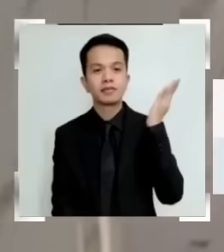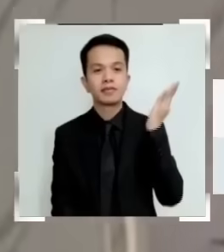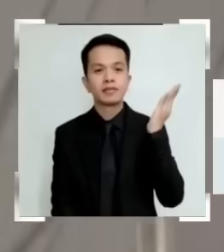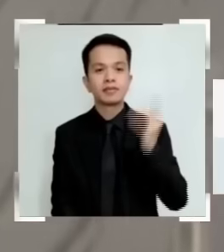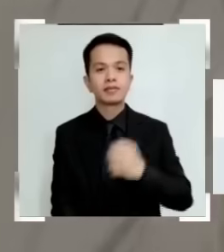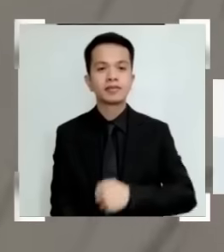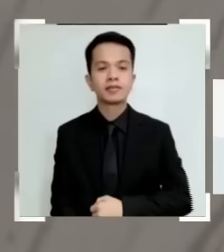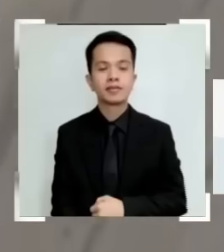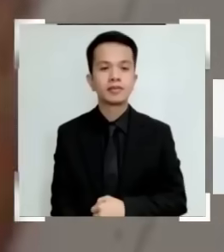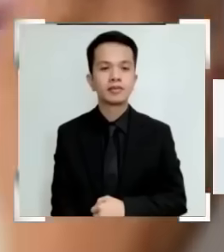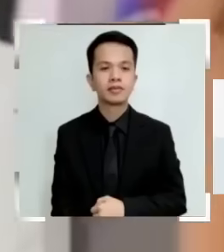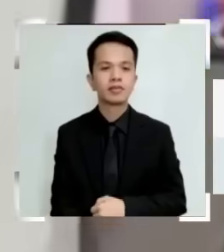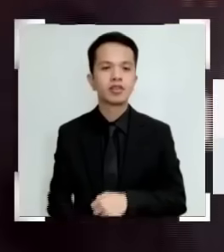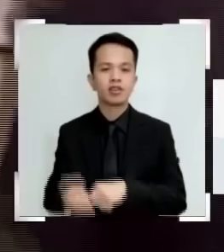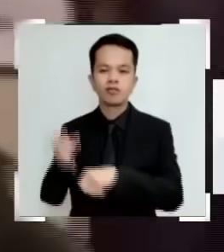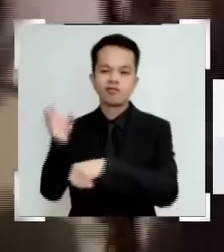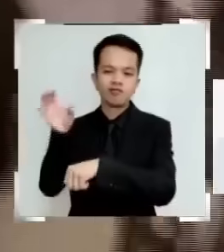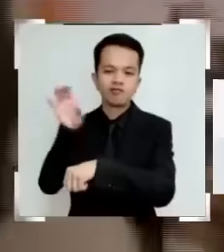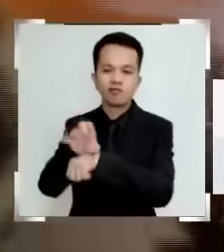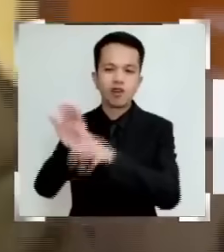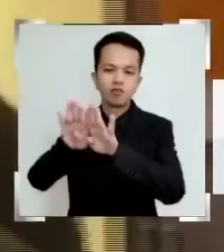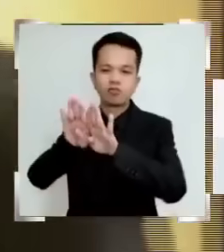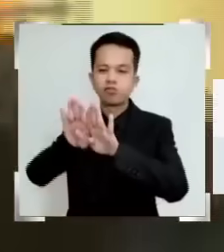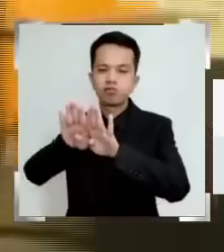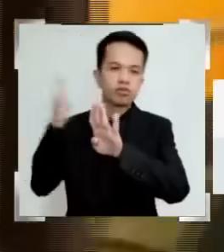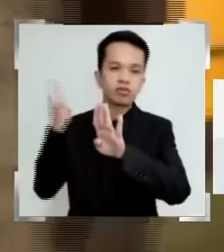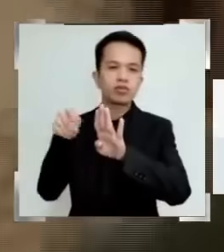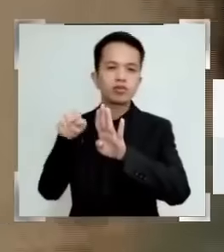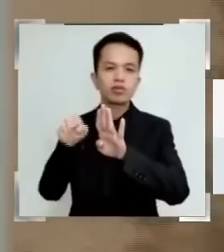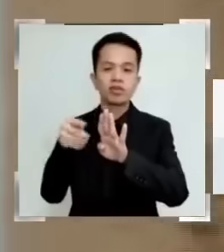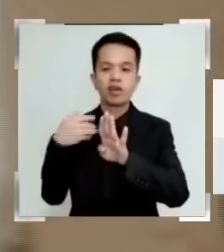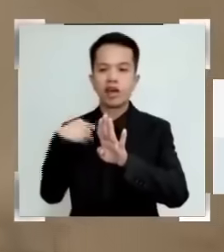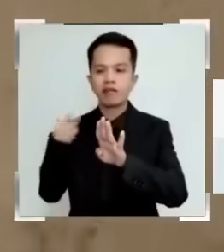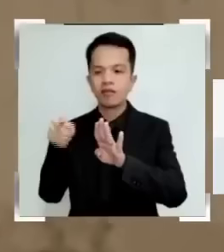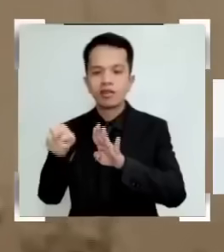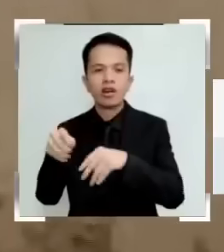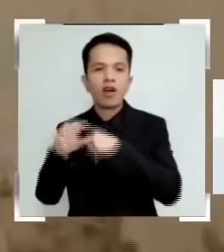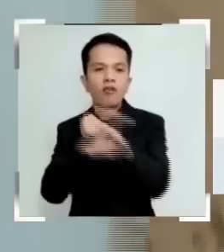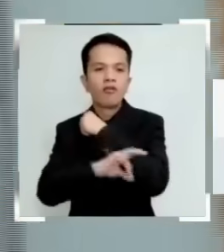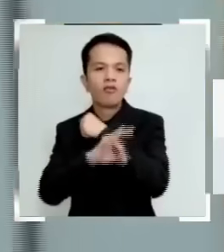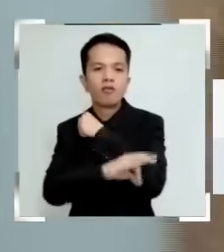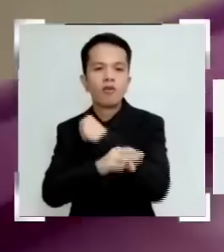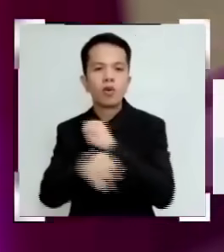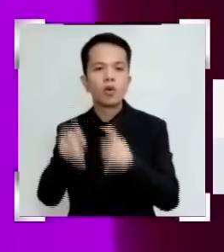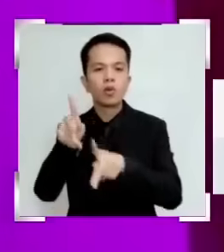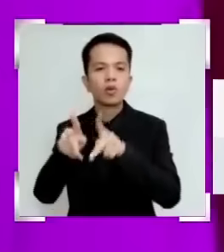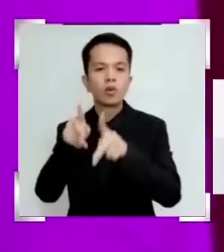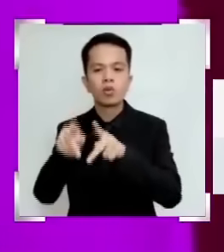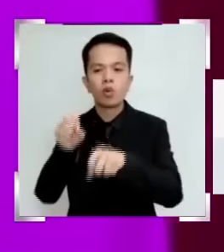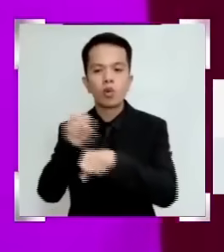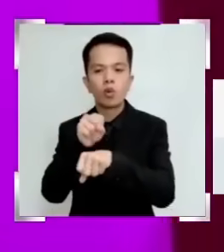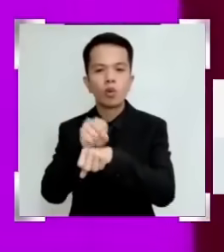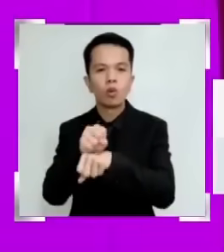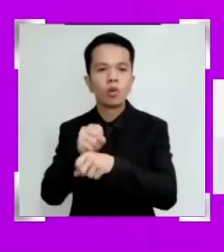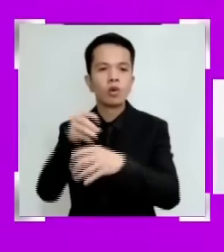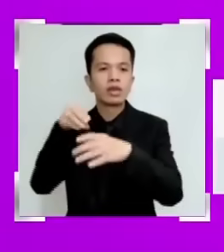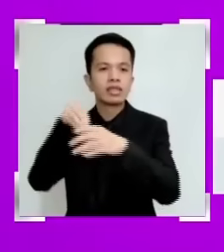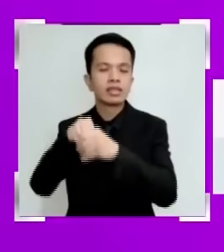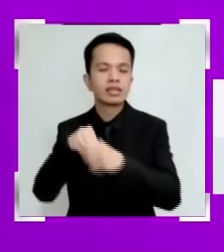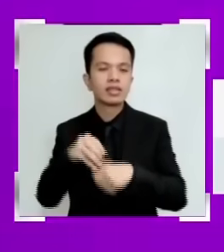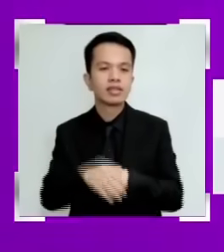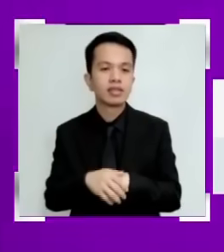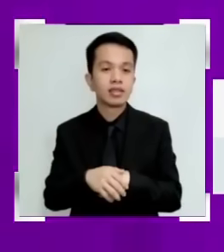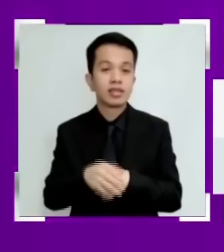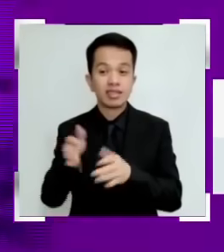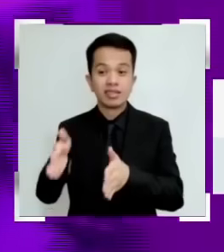Pwersahang winasak ang mga kwarto. Bumungad ang daan-daang foreign nationals na nakatira at nagtatrabaho rito. Ang gusali, kuta umano